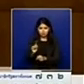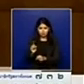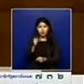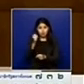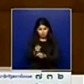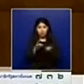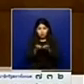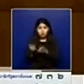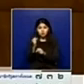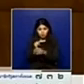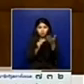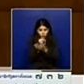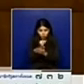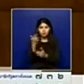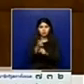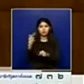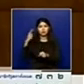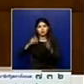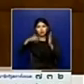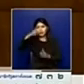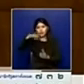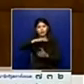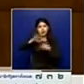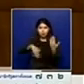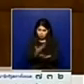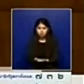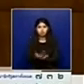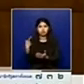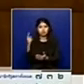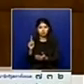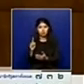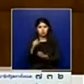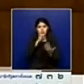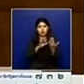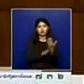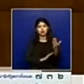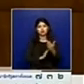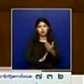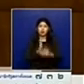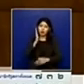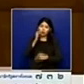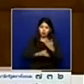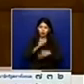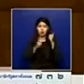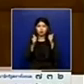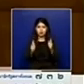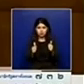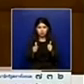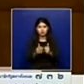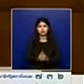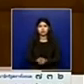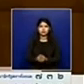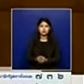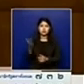องที่จะเป็นประโยชน์กับประชาชนคนไทยทุกคนในระยะยาวเพื่อจะนำพาประเทศให้พร้อมกับอนาคตที่ดีแต่ก็ปกป้องอดีตอันมีคุณค่า